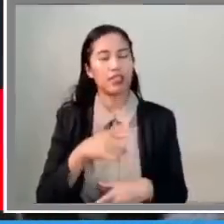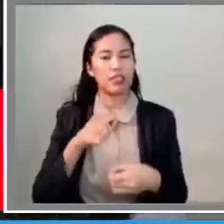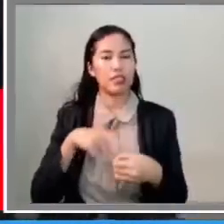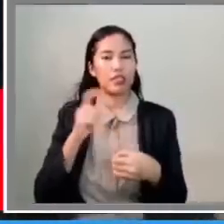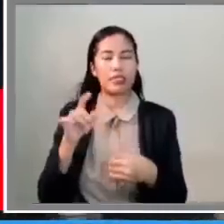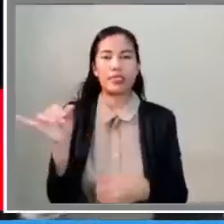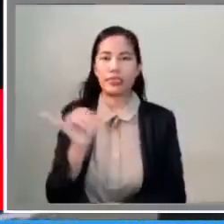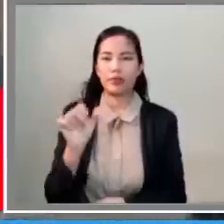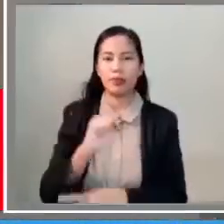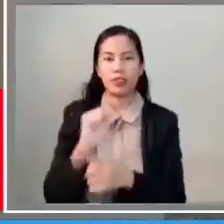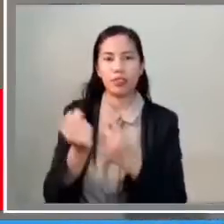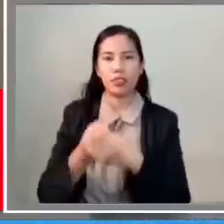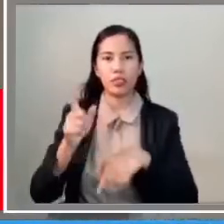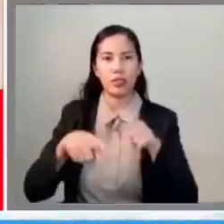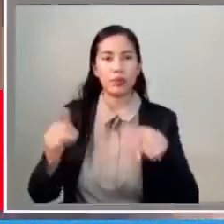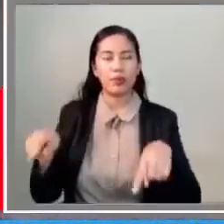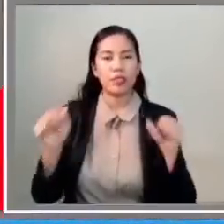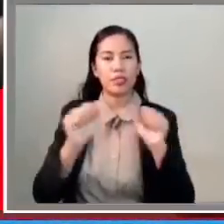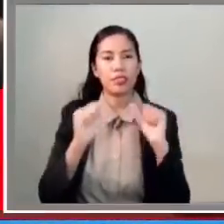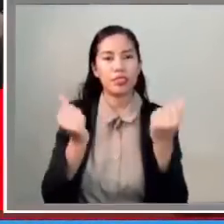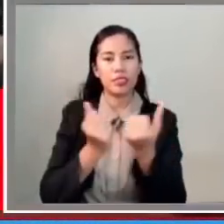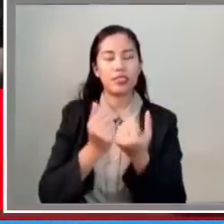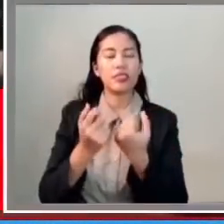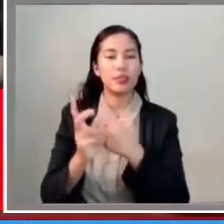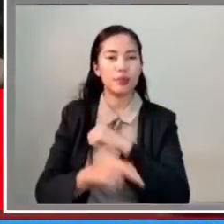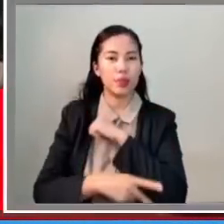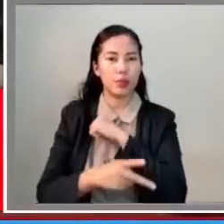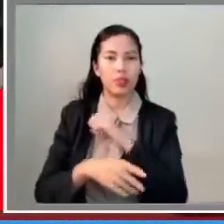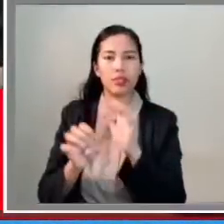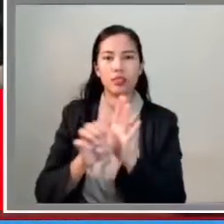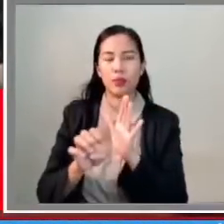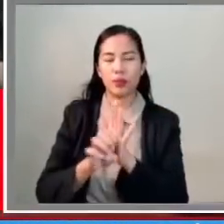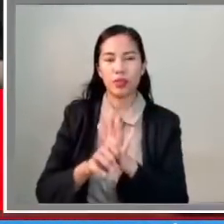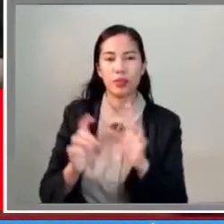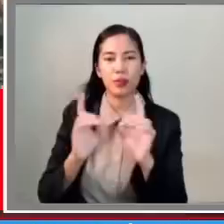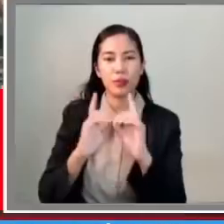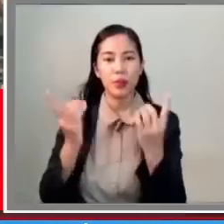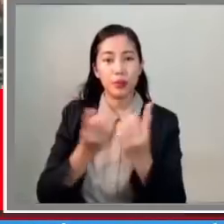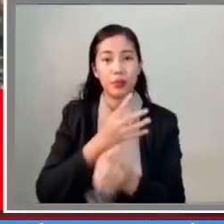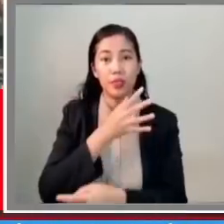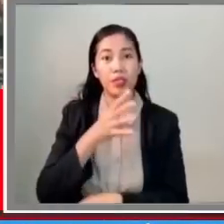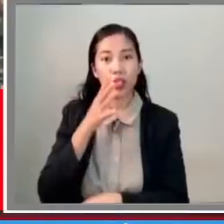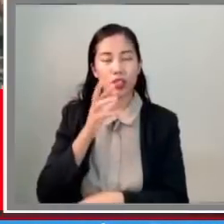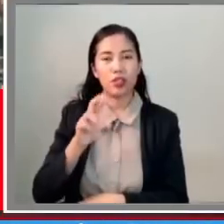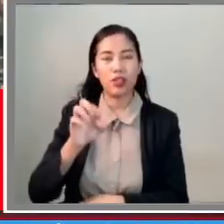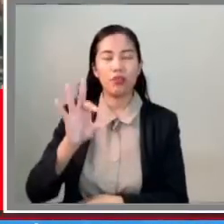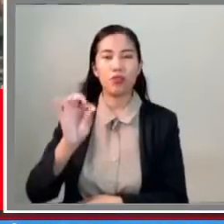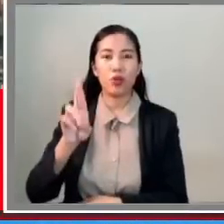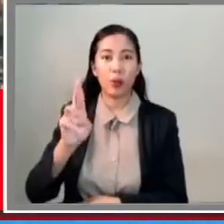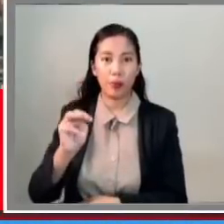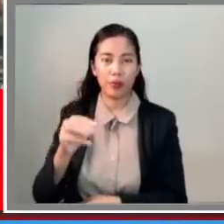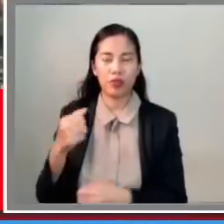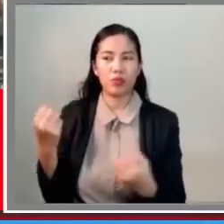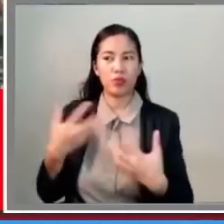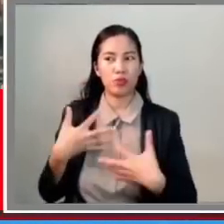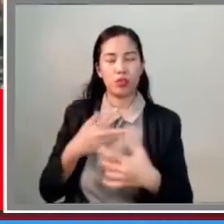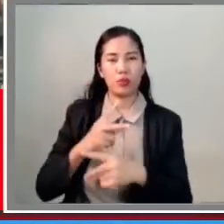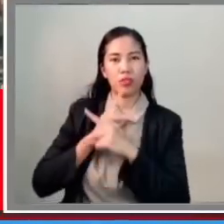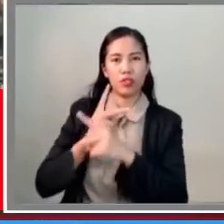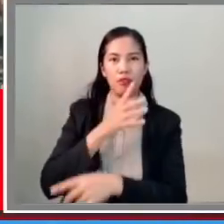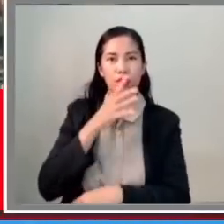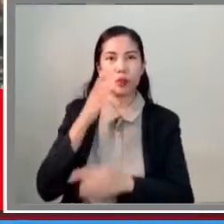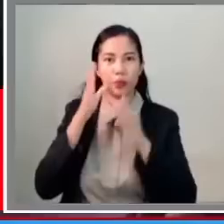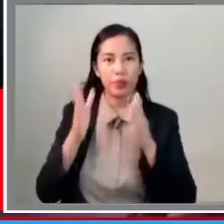sa probinsya gaya ng Department of Agrarian Reform na takot kumilos para sa mga magsasaka dahil baka umano patayin sila ni